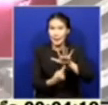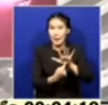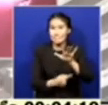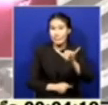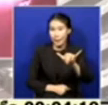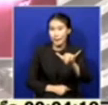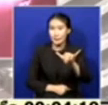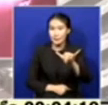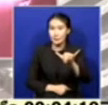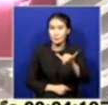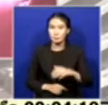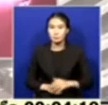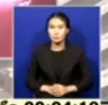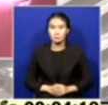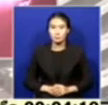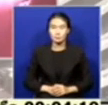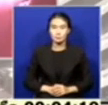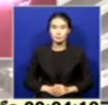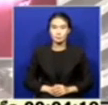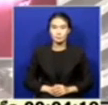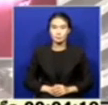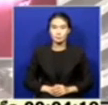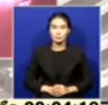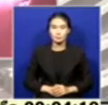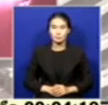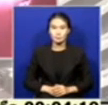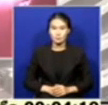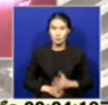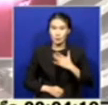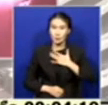ที่เต็มที่โดยตรงนะครับ